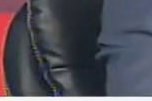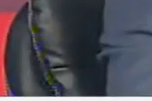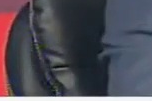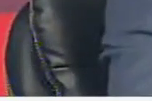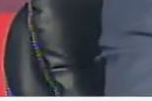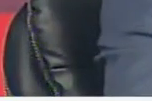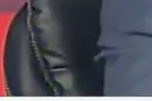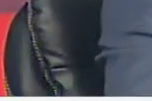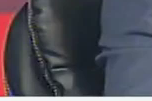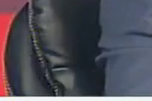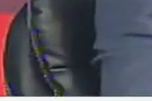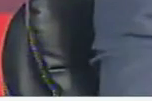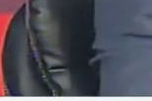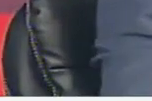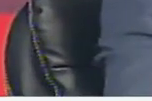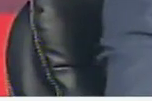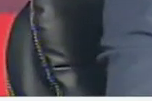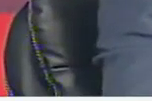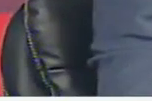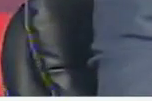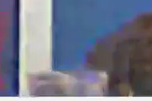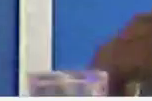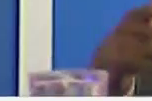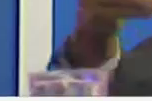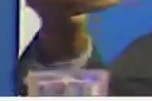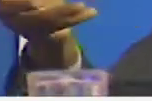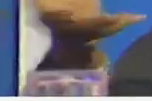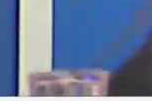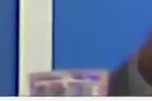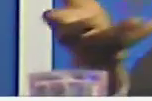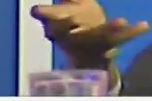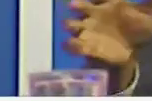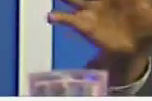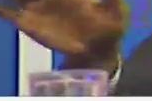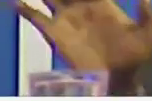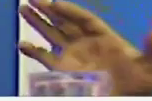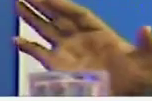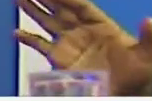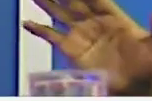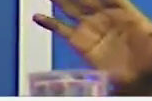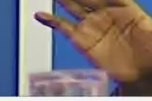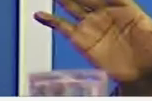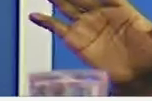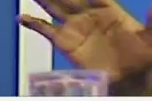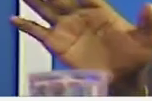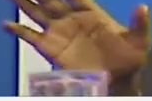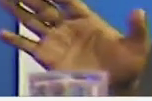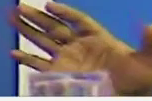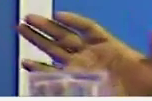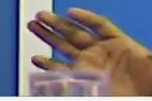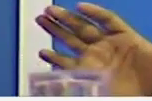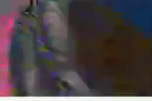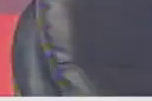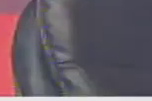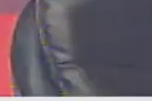wanasema, yule ambaye amewapatia data kutokamana na hali ya usalama, kutokamana na kule ambako wametoka, hawawezi kupeana kabisa. Na jambo ambalo